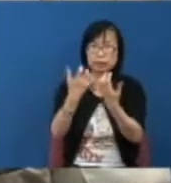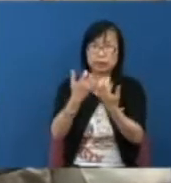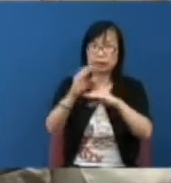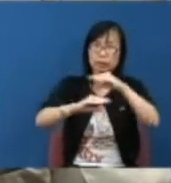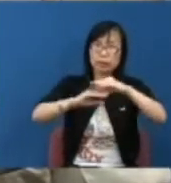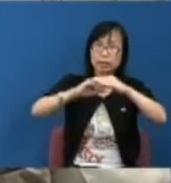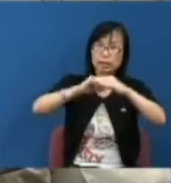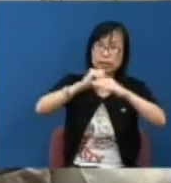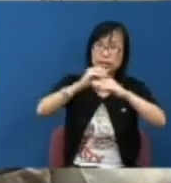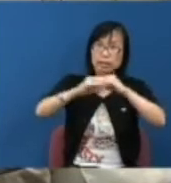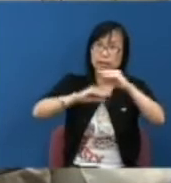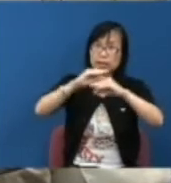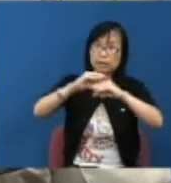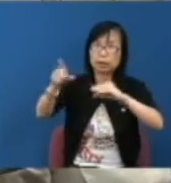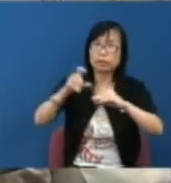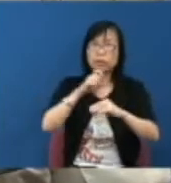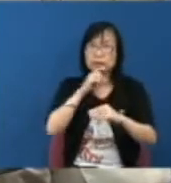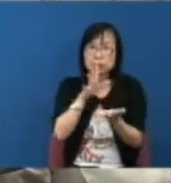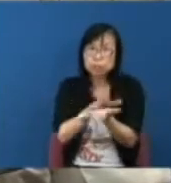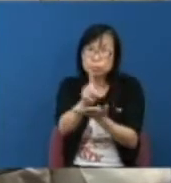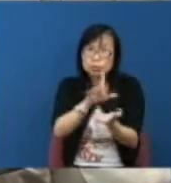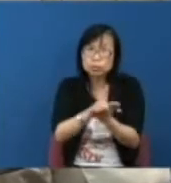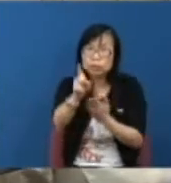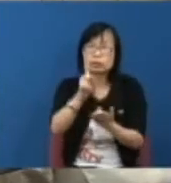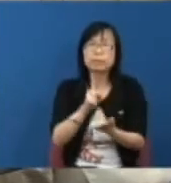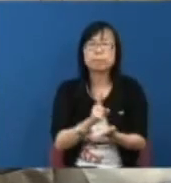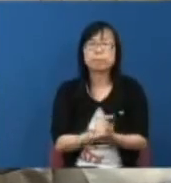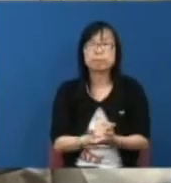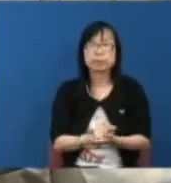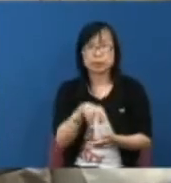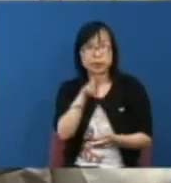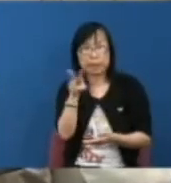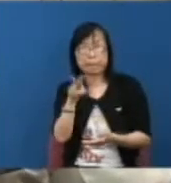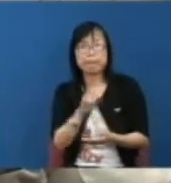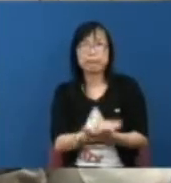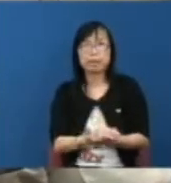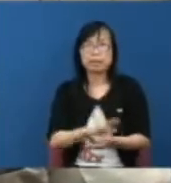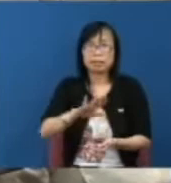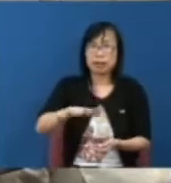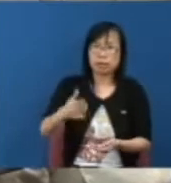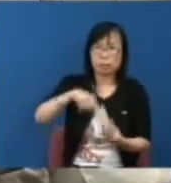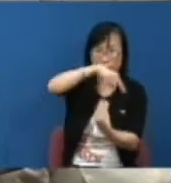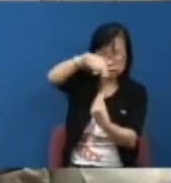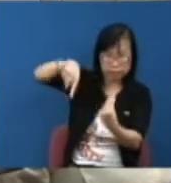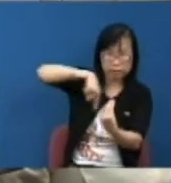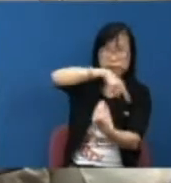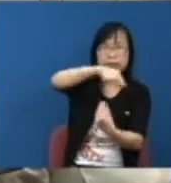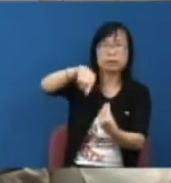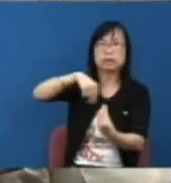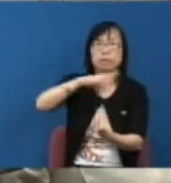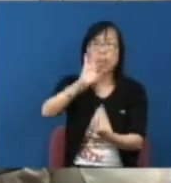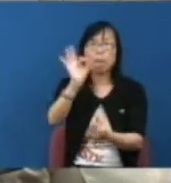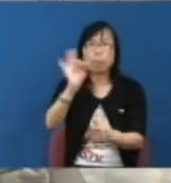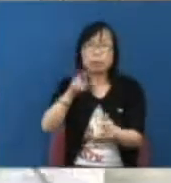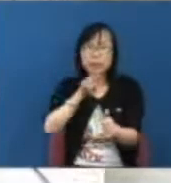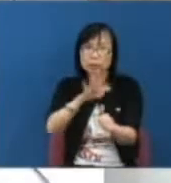性上，我哋即係當然要有啲專業嘅 API 啦，或者 RSC 去睇睇啦。咁但係對於環境啊各樣嘢，如果冇影響他